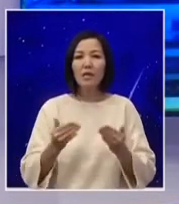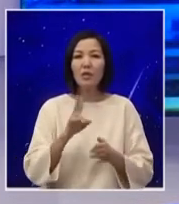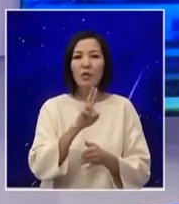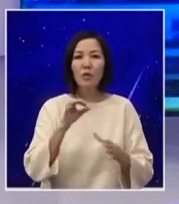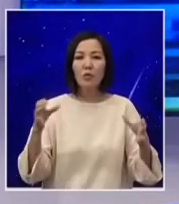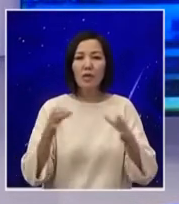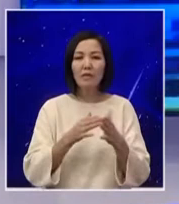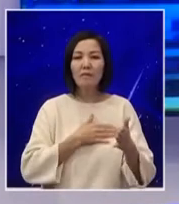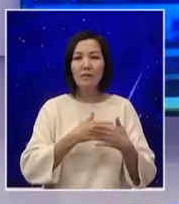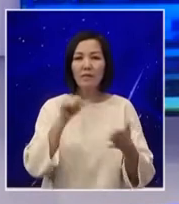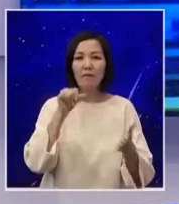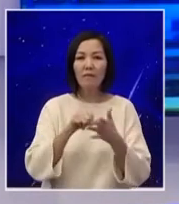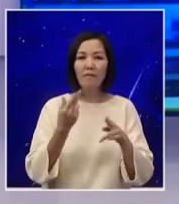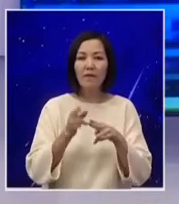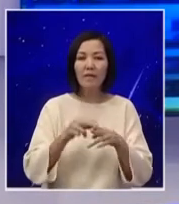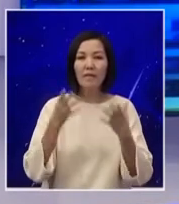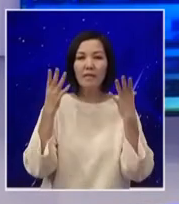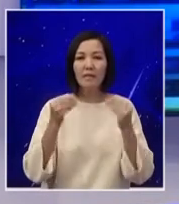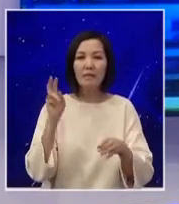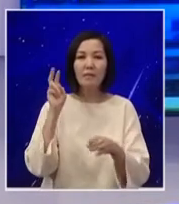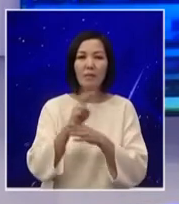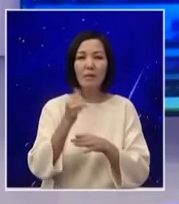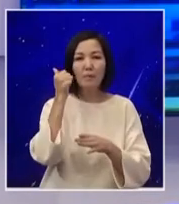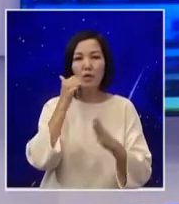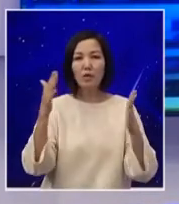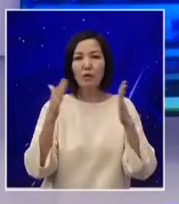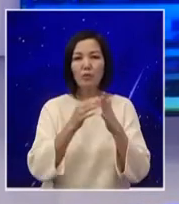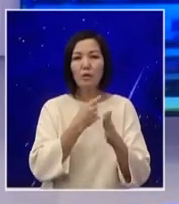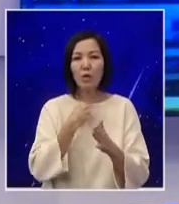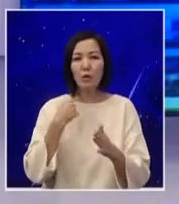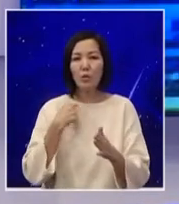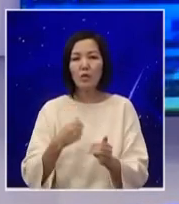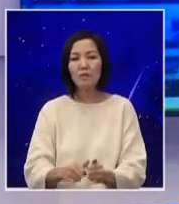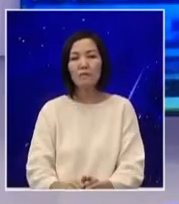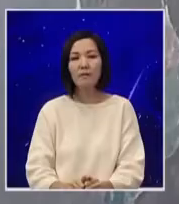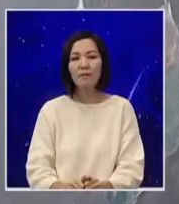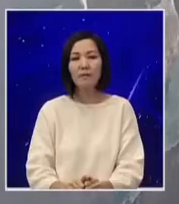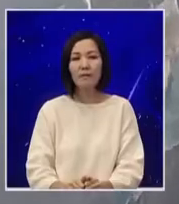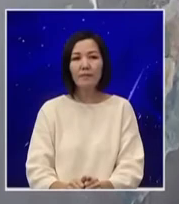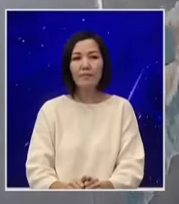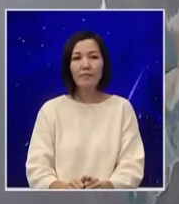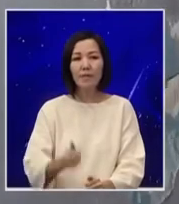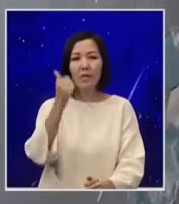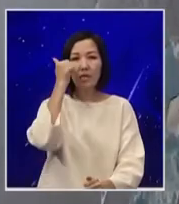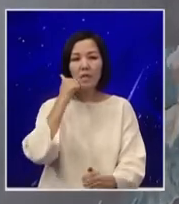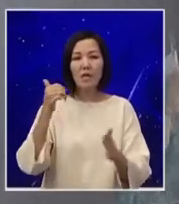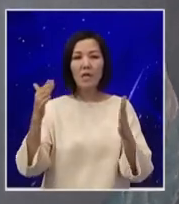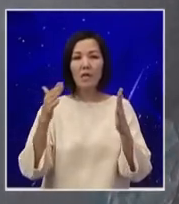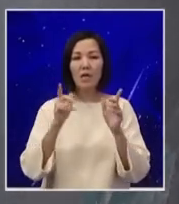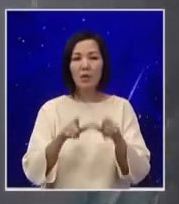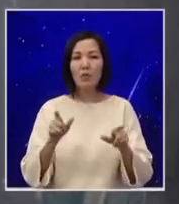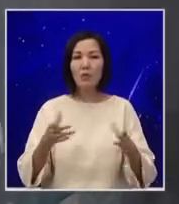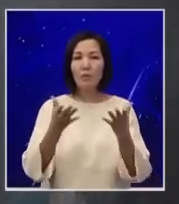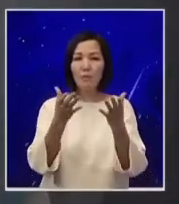нур отан овцы а в этот день они побывали в доме пожилых надо курганцев старые люди имеют право получать